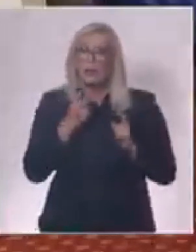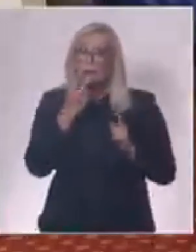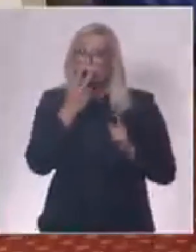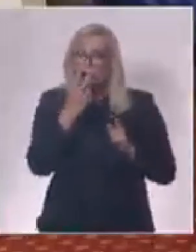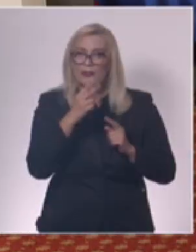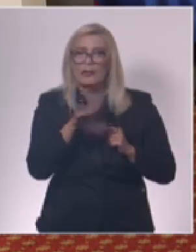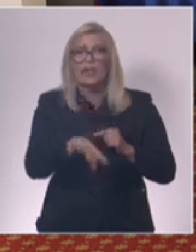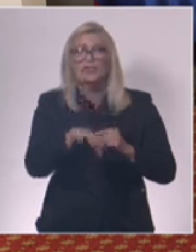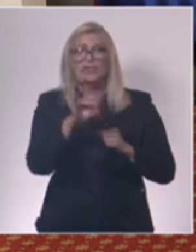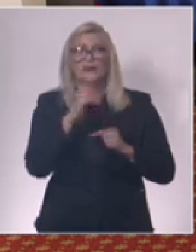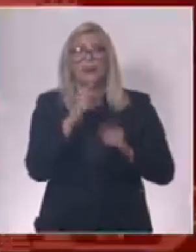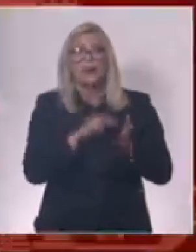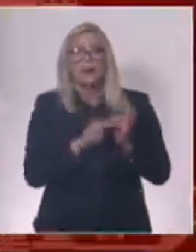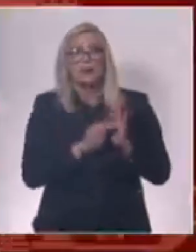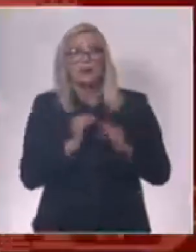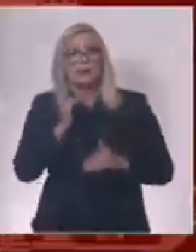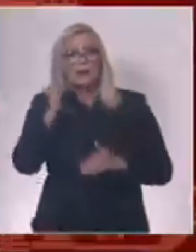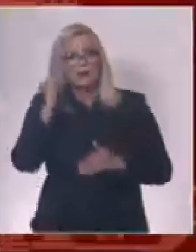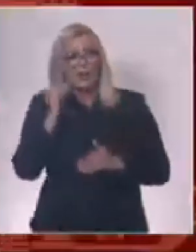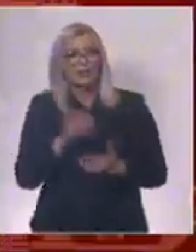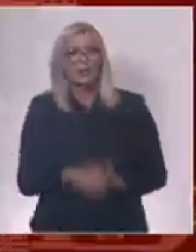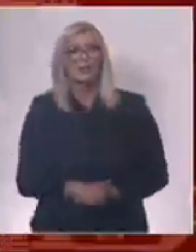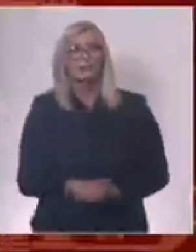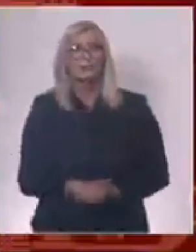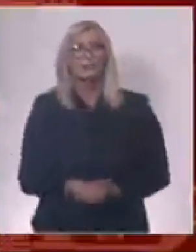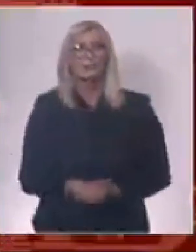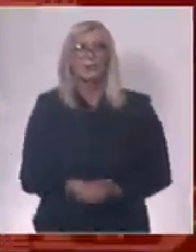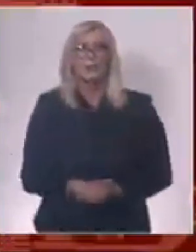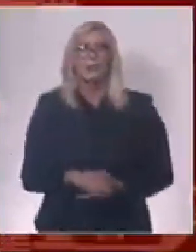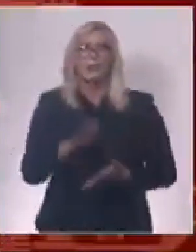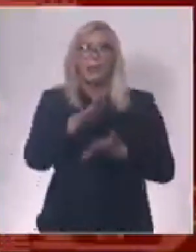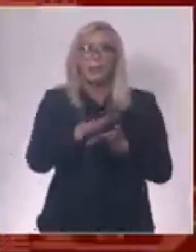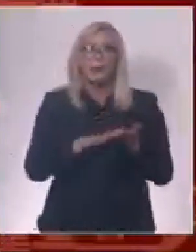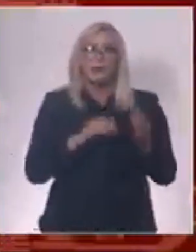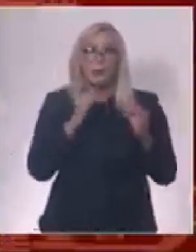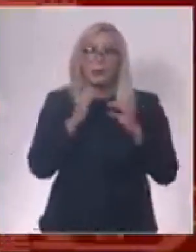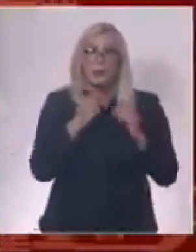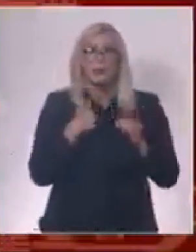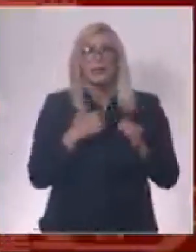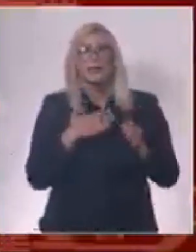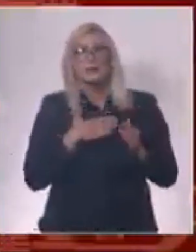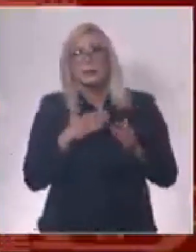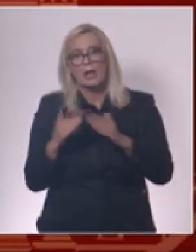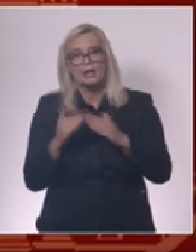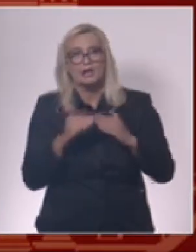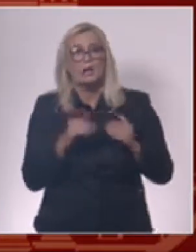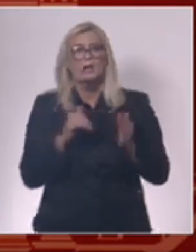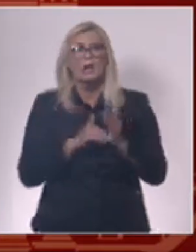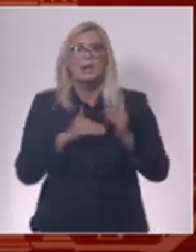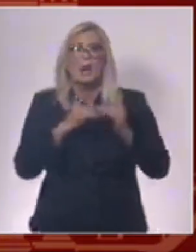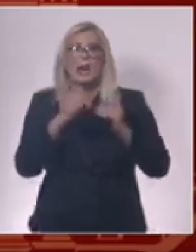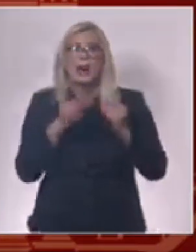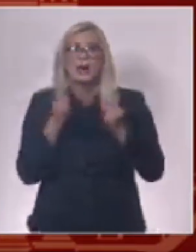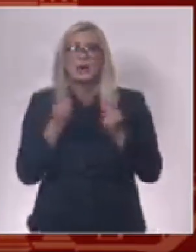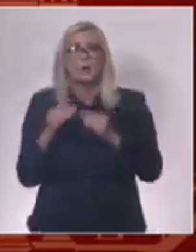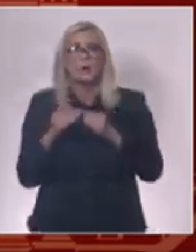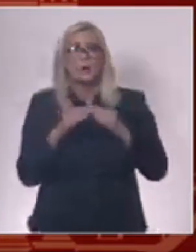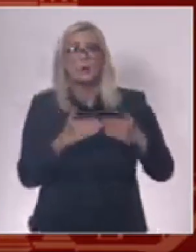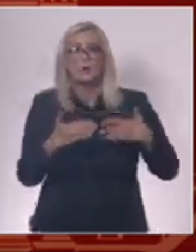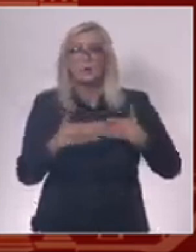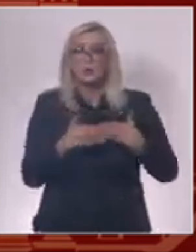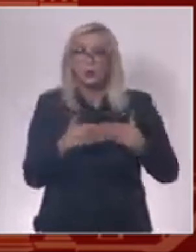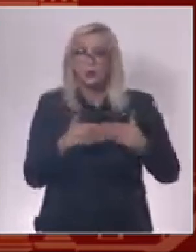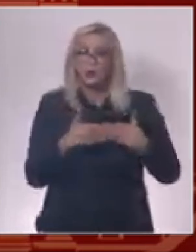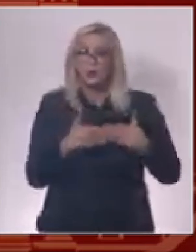да се избере политичка влада, да ги отвориме, да отвориме диалог. Ние сме соседи, ние треба да градиме добрососедски